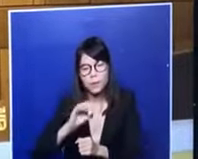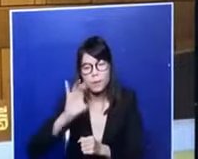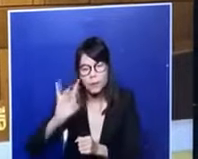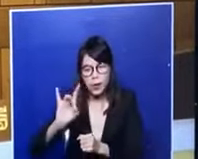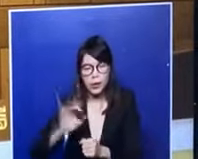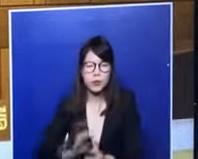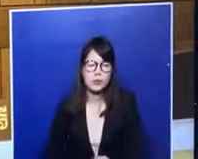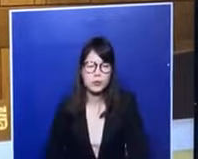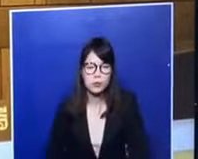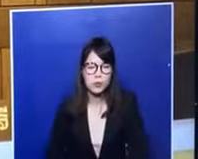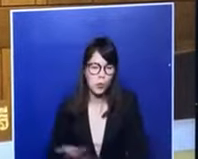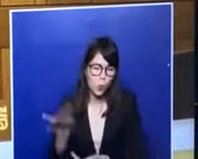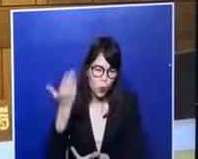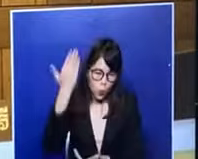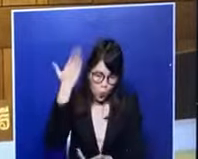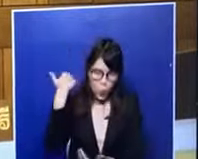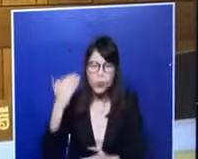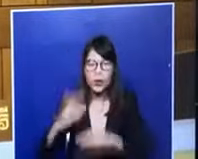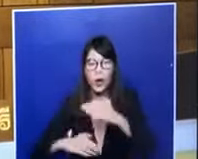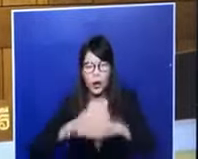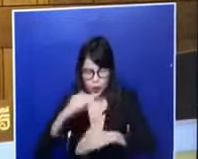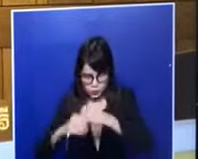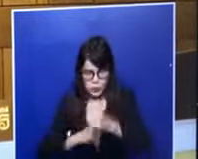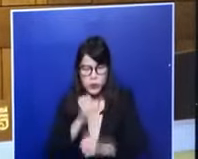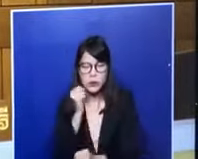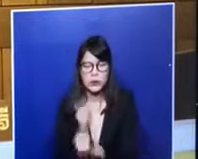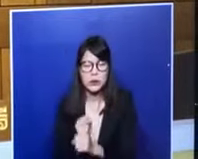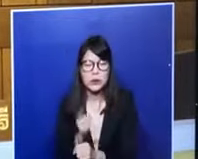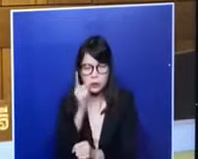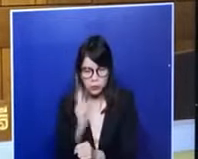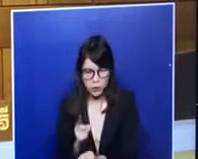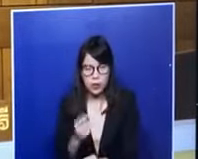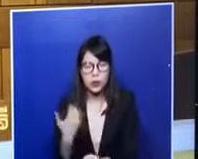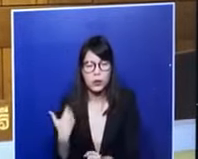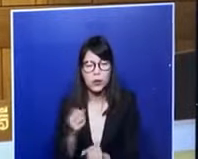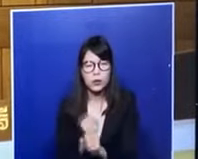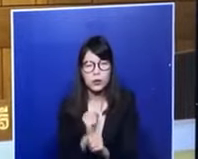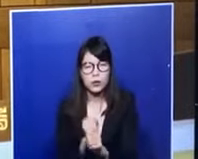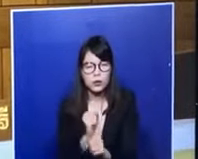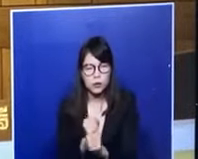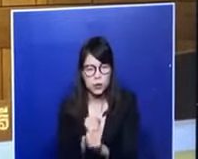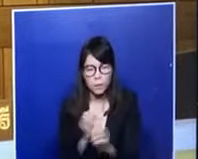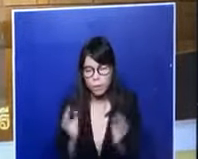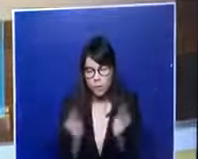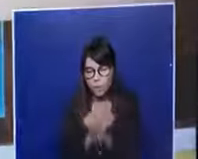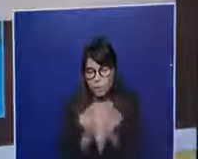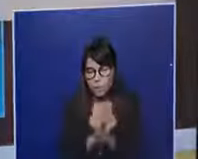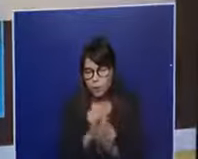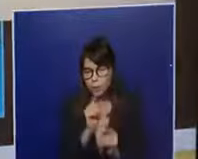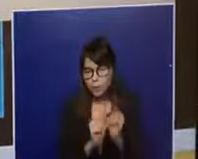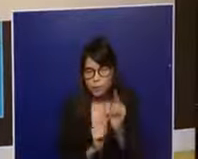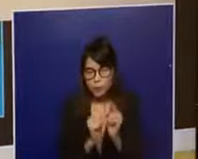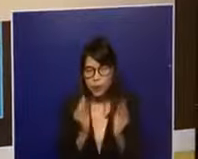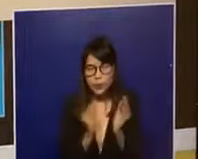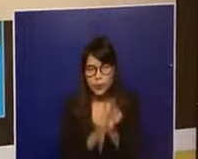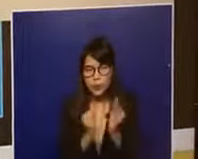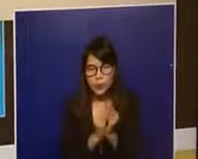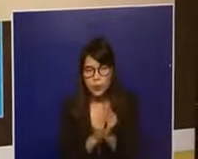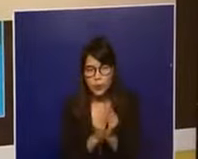2558ในช่วงระยะเวลาที่ผ่านมานั้นมีการดำเนินการอย่างจริงจังจนสามารถทำให้คะแนน Ease of Doing Business ที่จัดทำโดยธนาคารโล